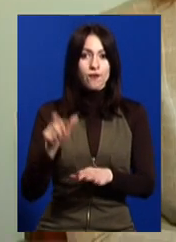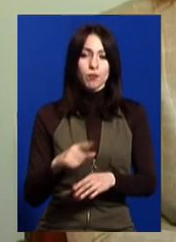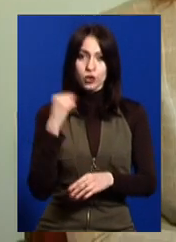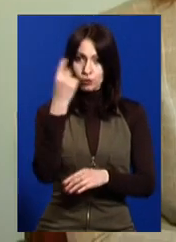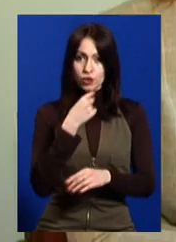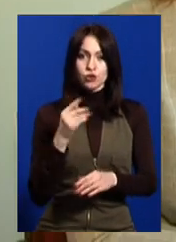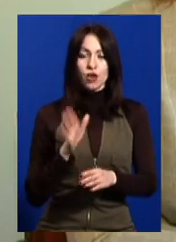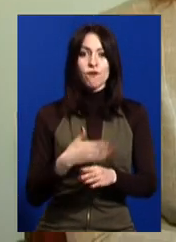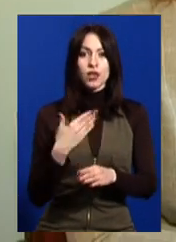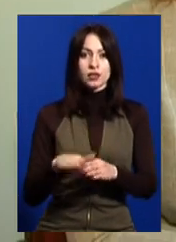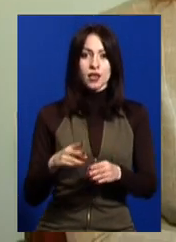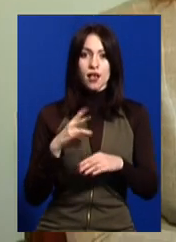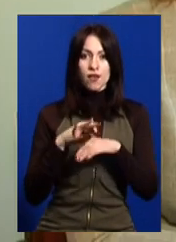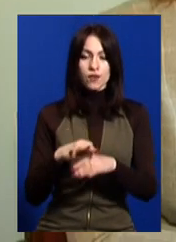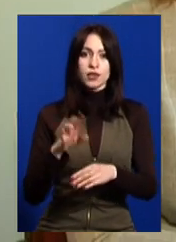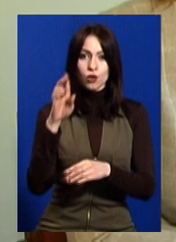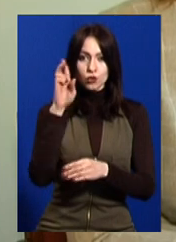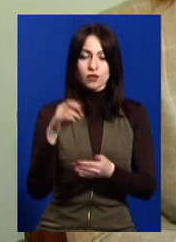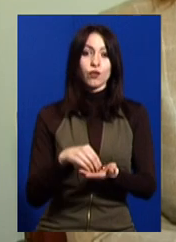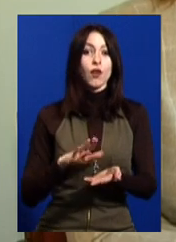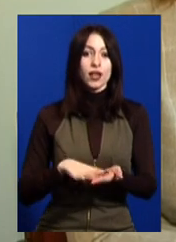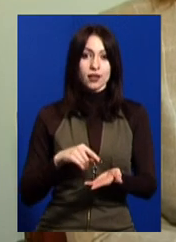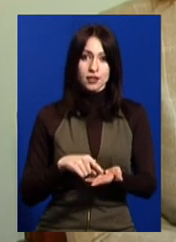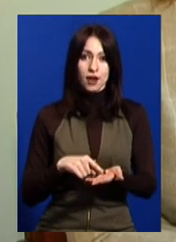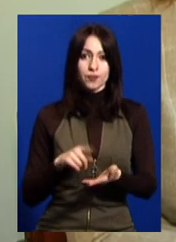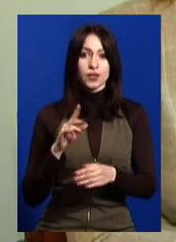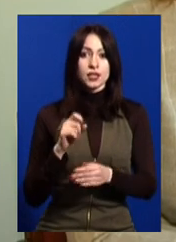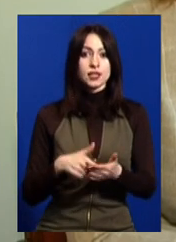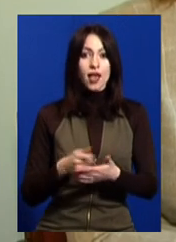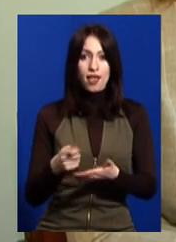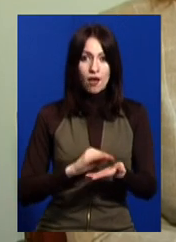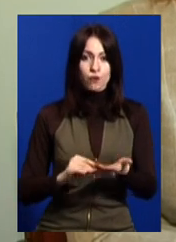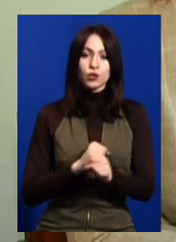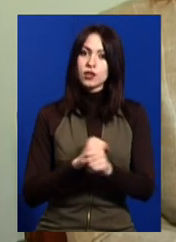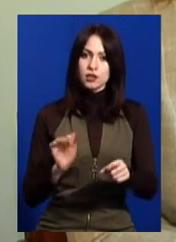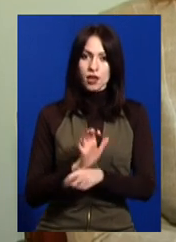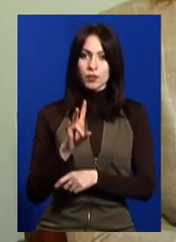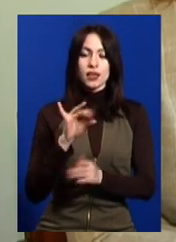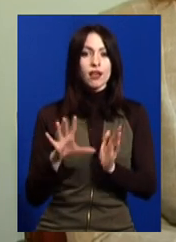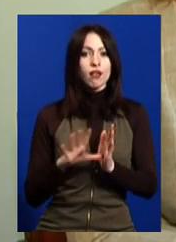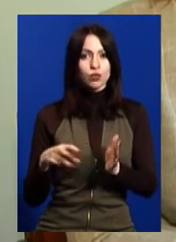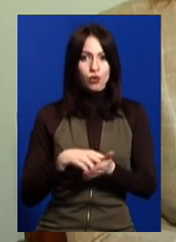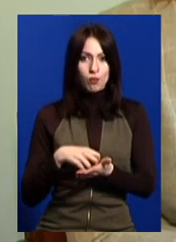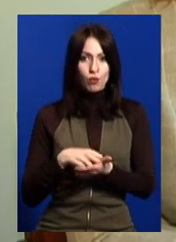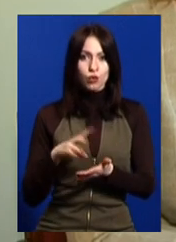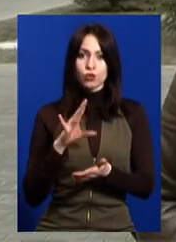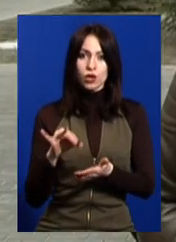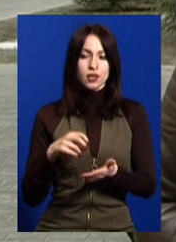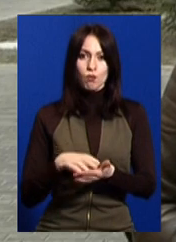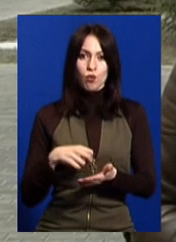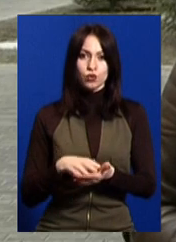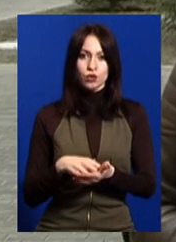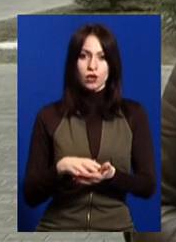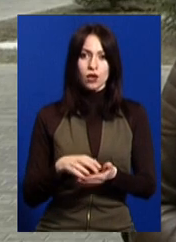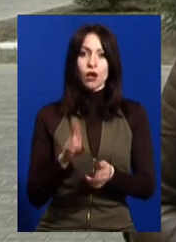особисто у відділі ведення Державного реєстру. Заяву не можна надсилати ні електронною поштою, ні поштою.